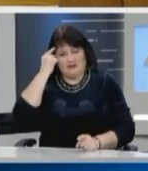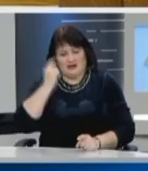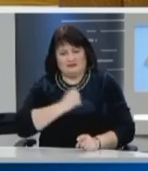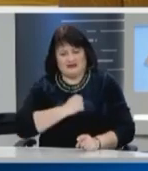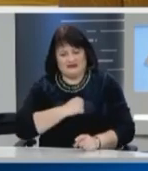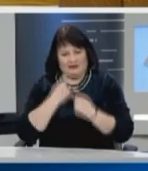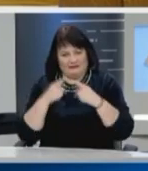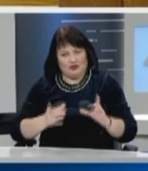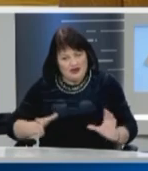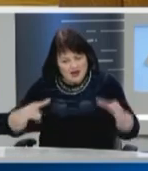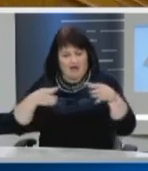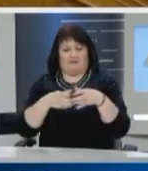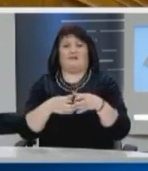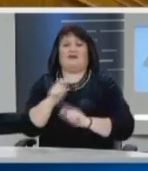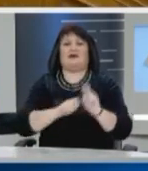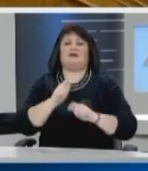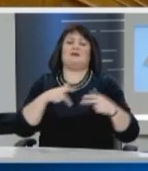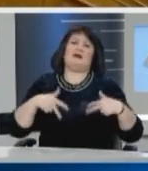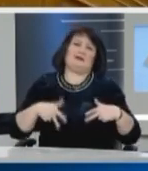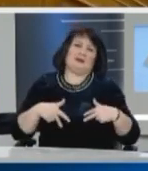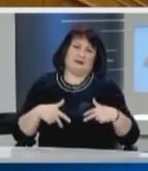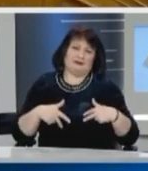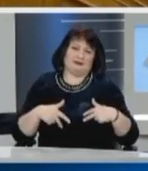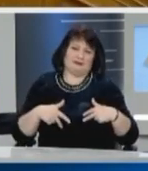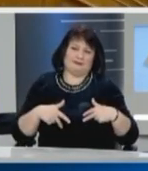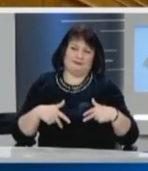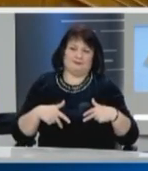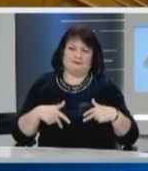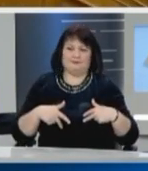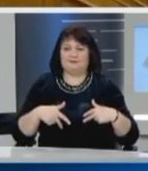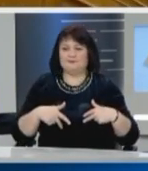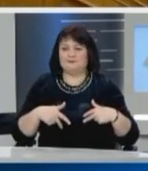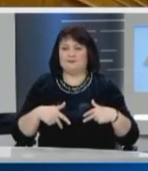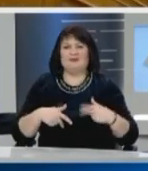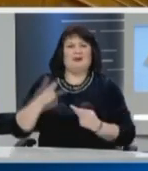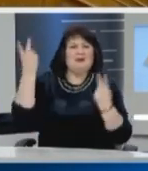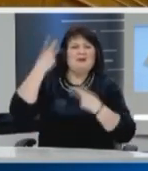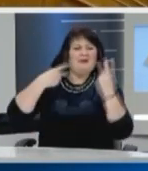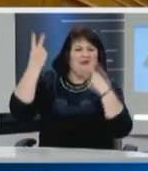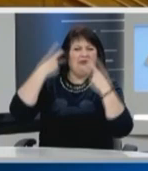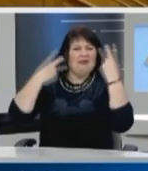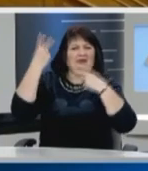ιδεολογικές αφετηρίες. Μια κυβέρνηση που τόσο πολύ λιδωρήθηκε